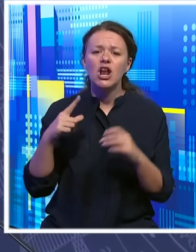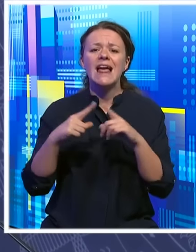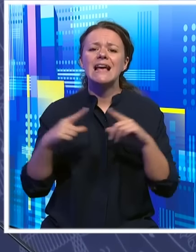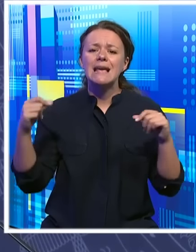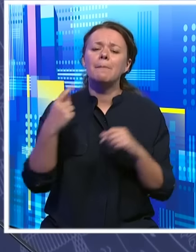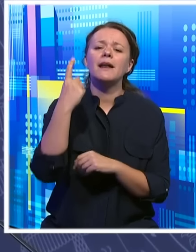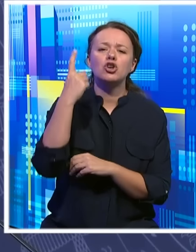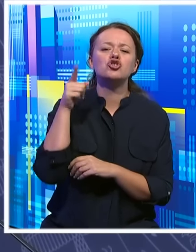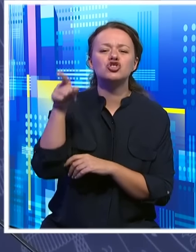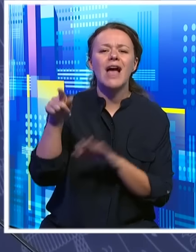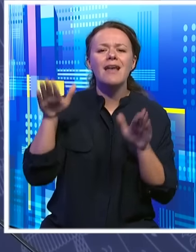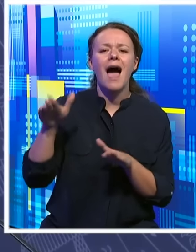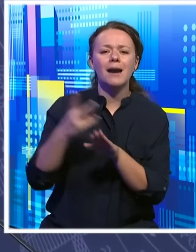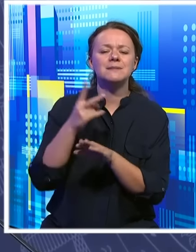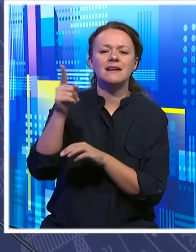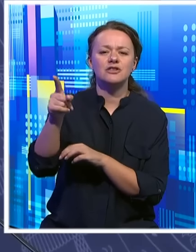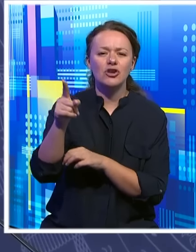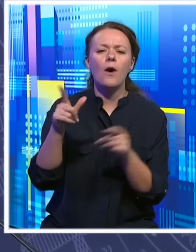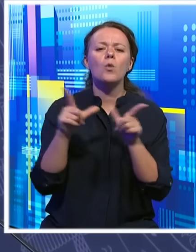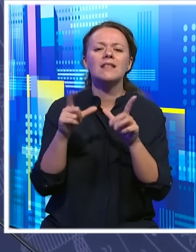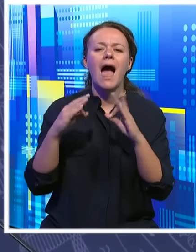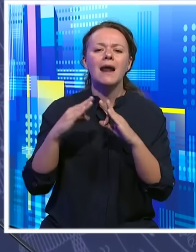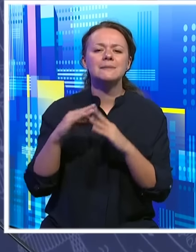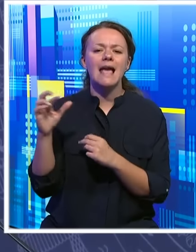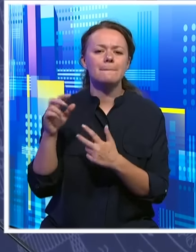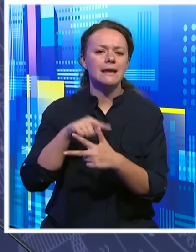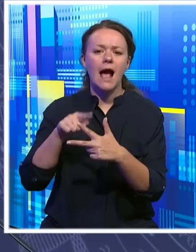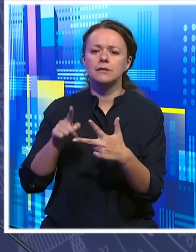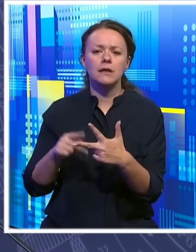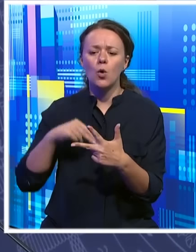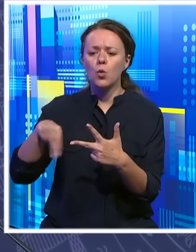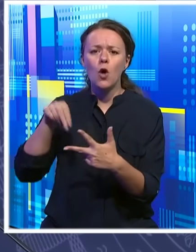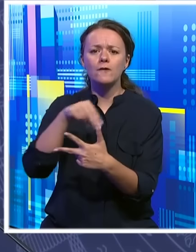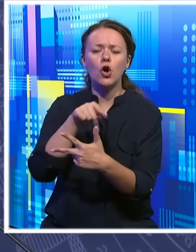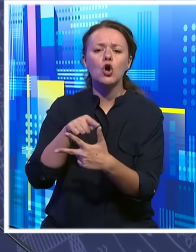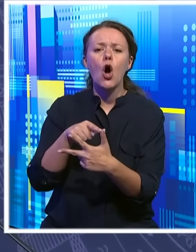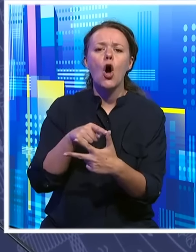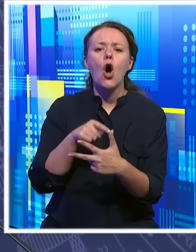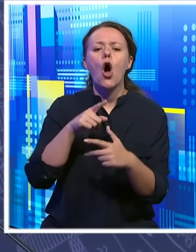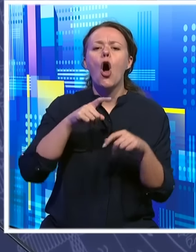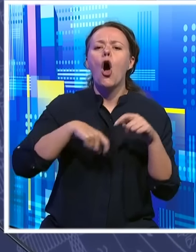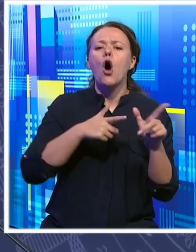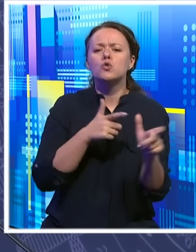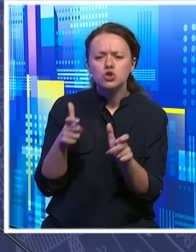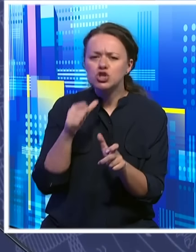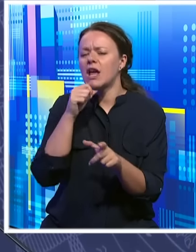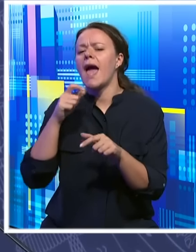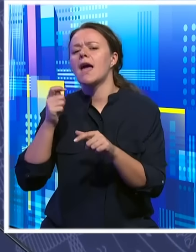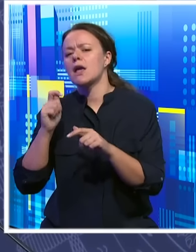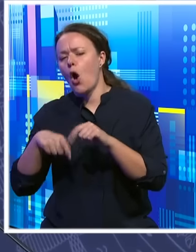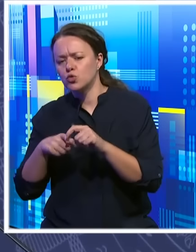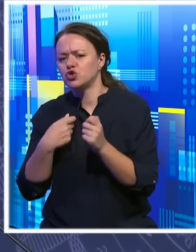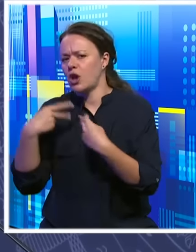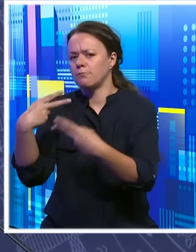zemljom. Emiratima. Ni sa kim više nemamo ugovor o oružju i oruđu.